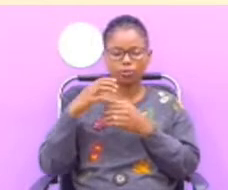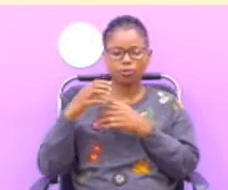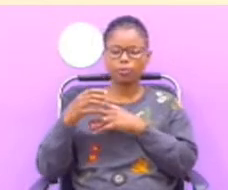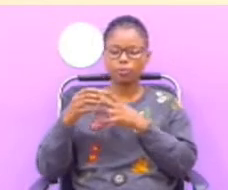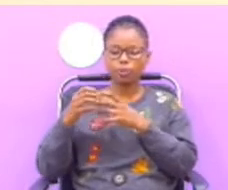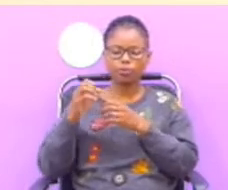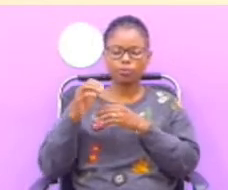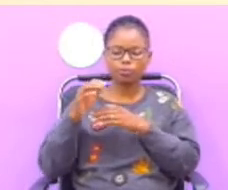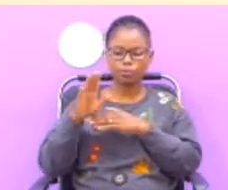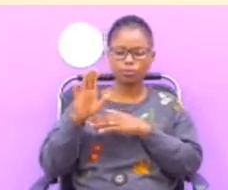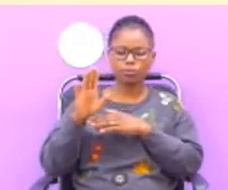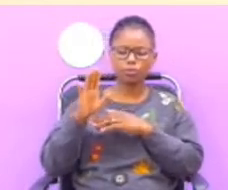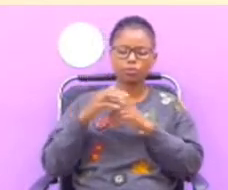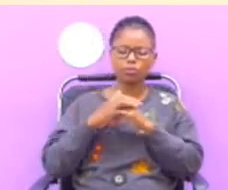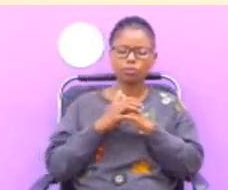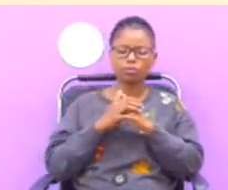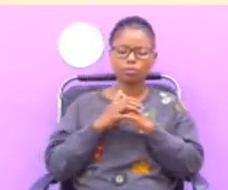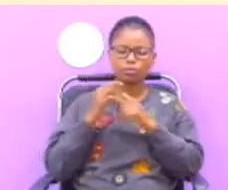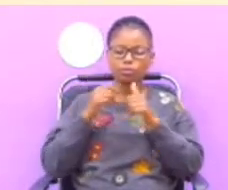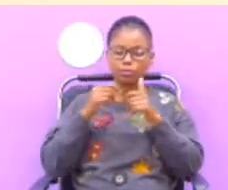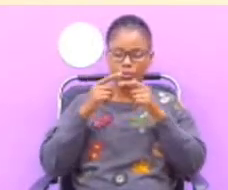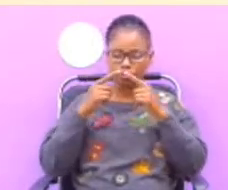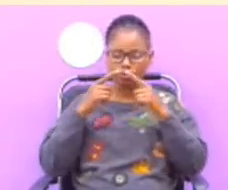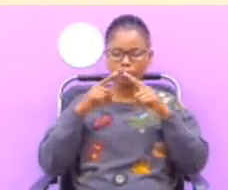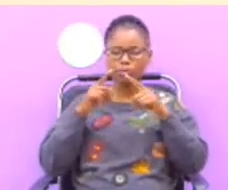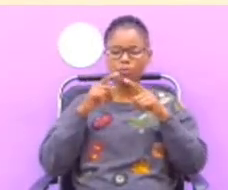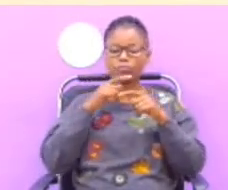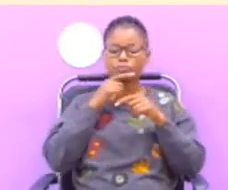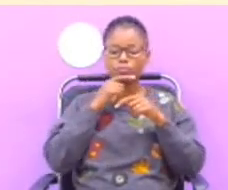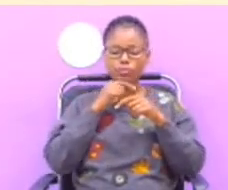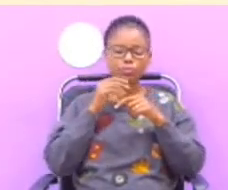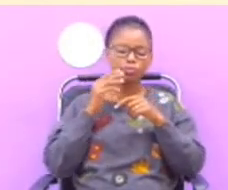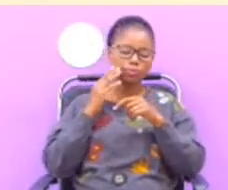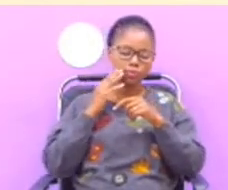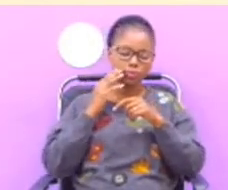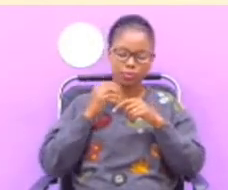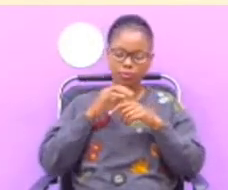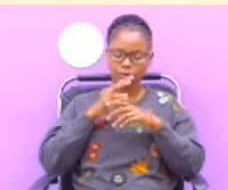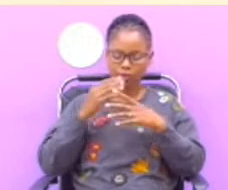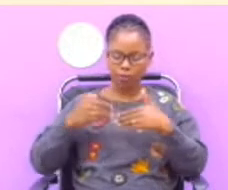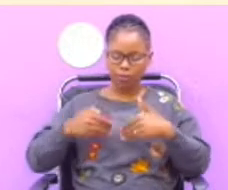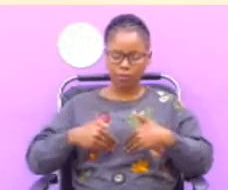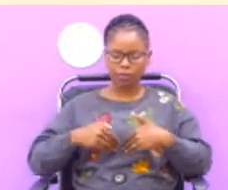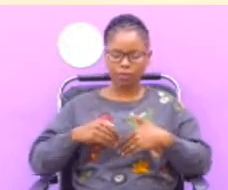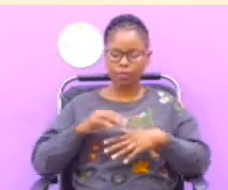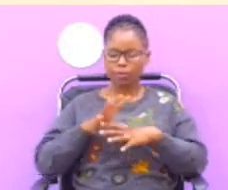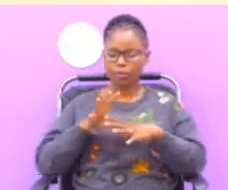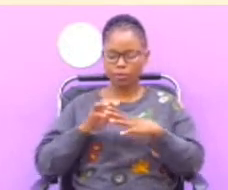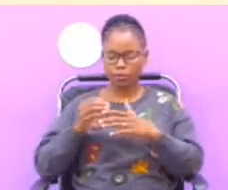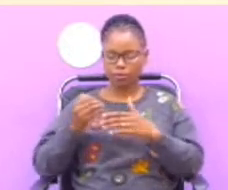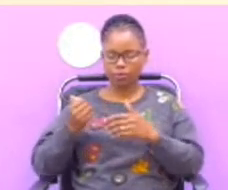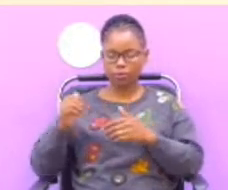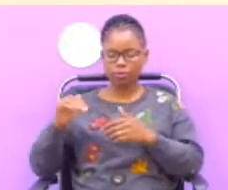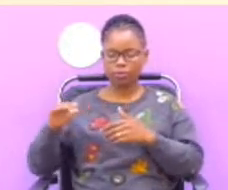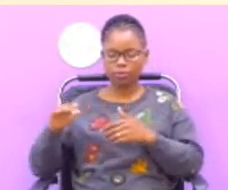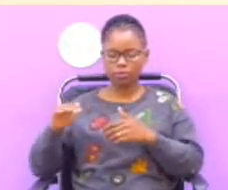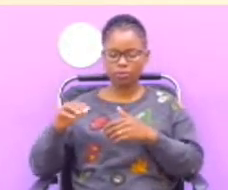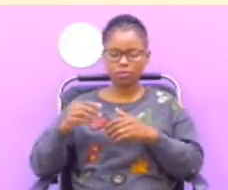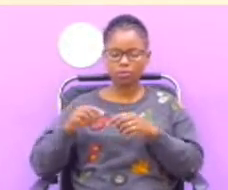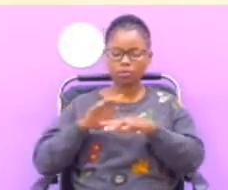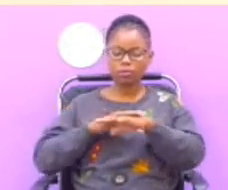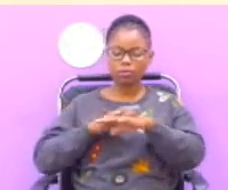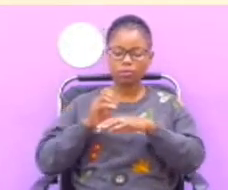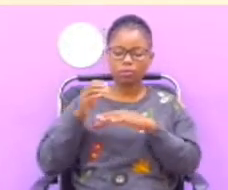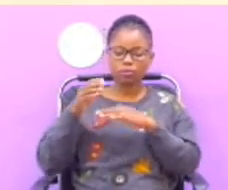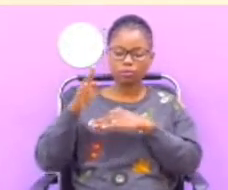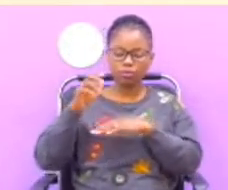waku. Ndaria kĩrathimo na ũgitĩri mwega kũrĩ athuri aya na atumia na anake na airĩtu na ciana nyinyi. Ndetĩkia kĩrathimo kĩa wega wa Ngai